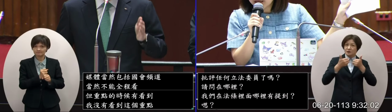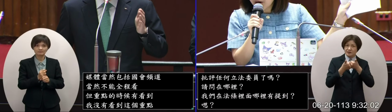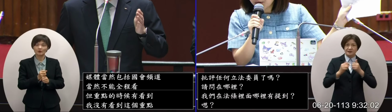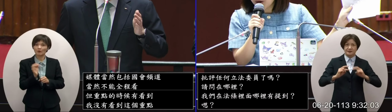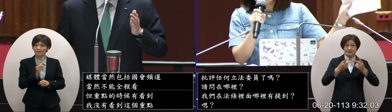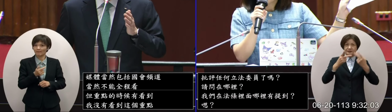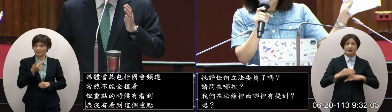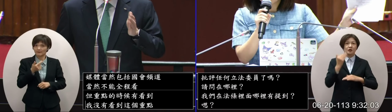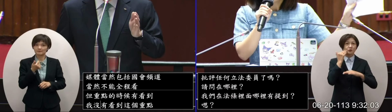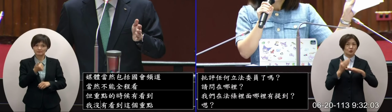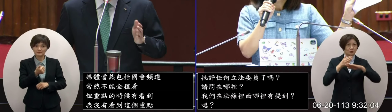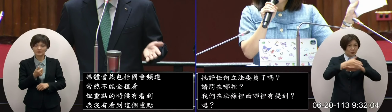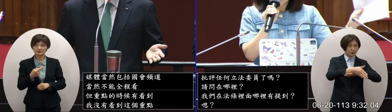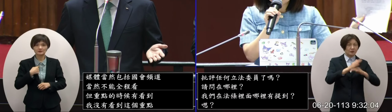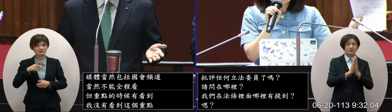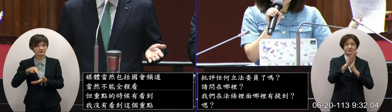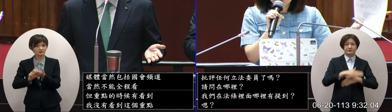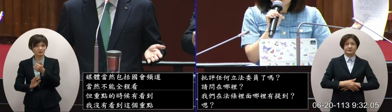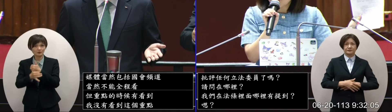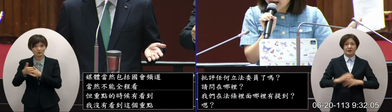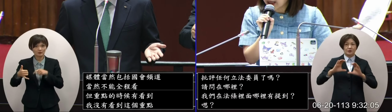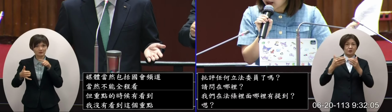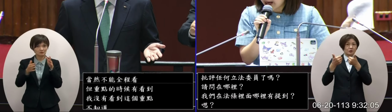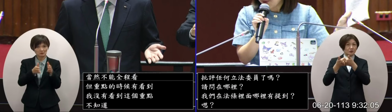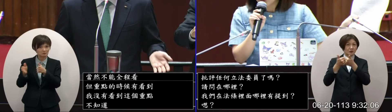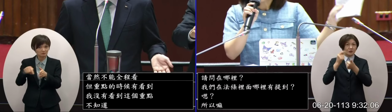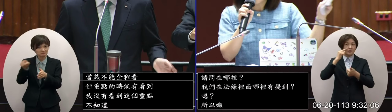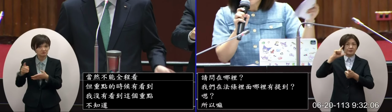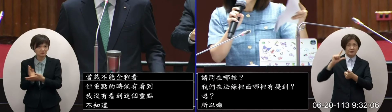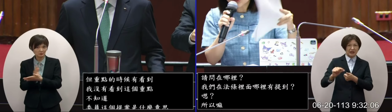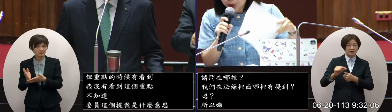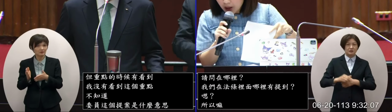通过， 立法委员该不该受批评？ 藐视国会，